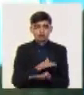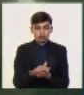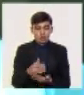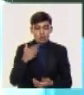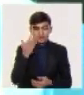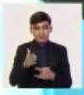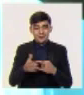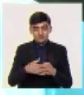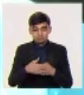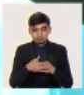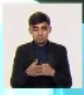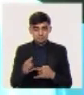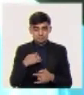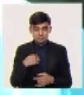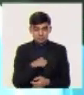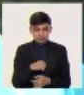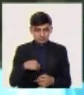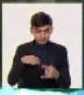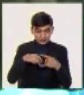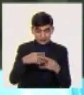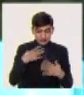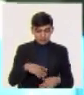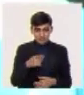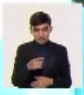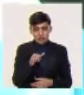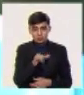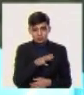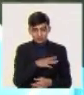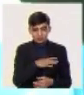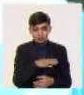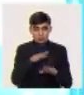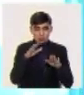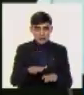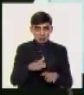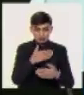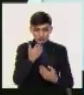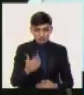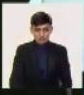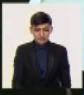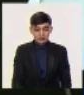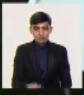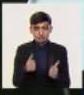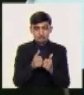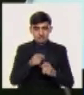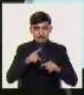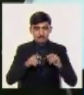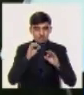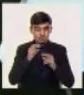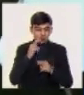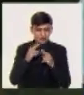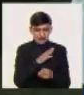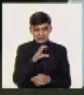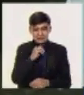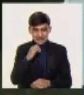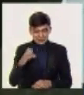когда дверь открыла, мы туда не ходили. А у нее нигде нету места. Соседи жаловались и в СЭС, и в полицию,